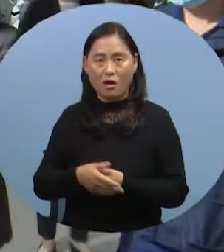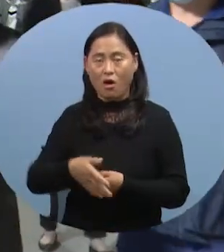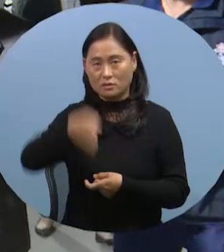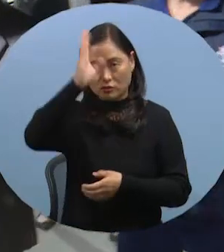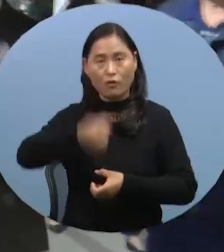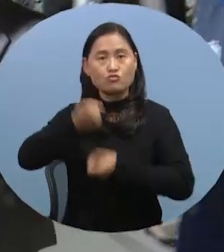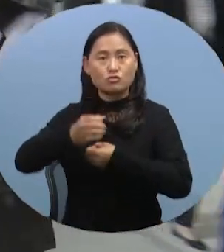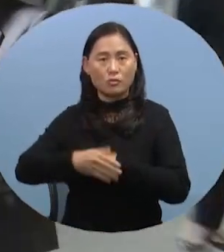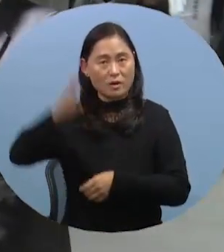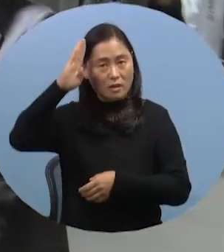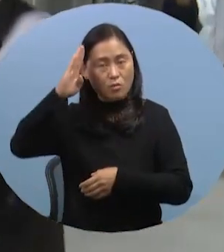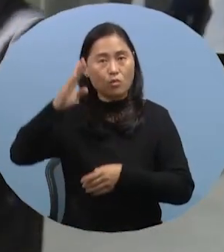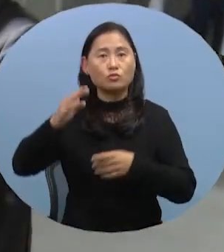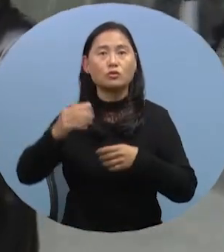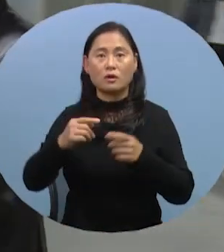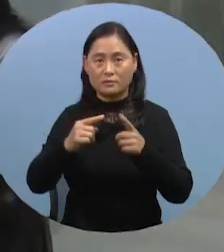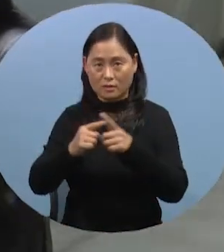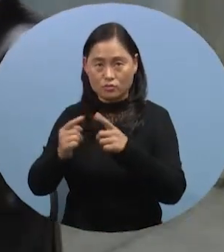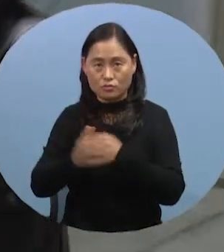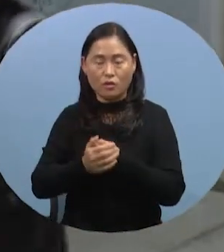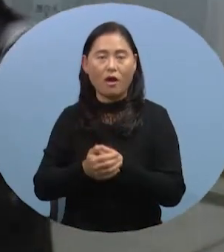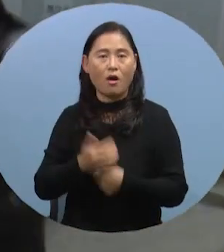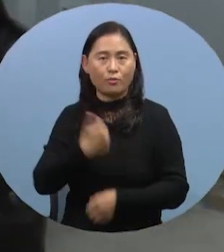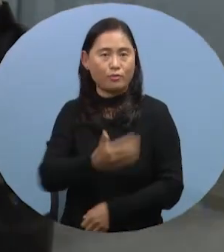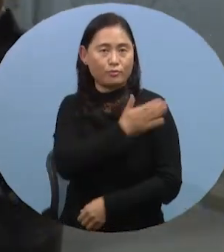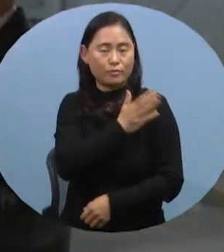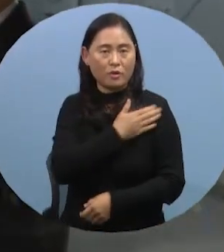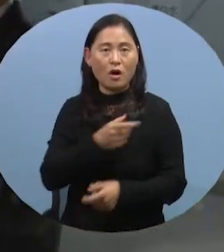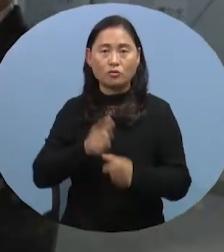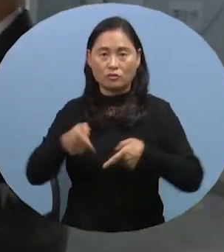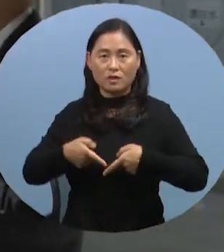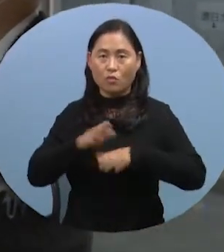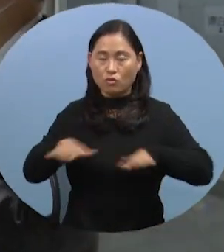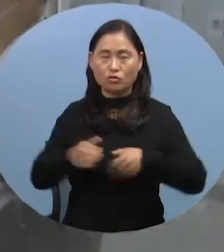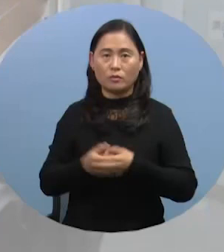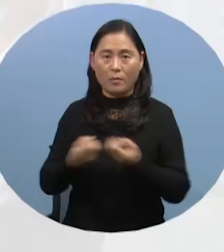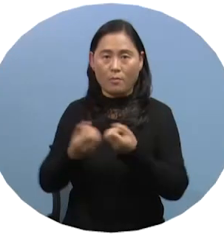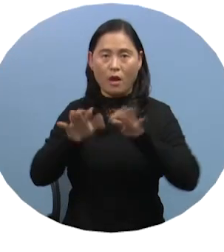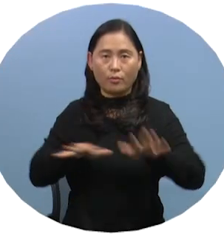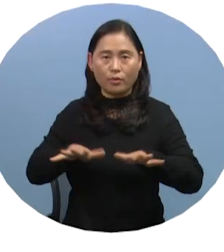埋警务处人员坚守岗位，确保中心嘅安全同埋应付突发事故。